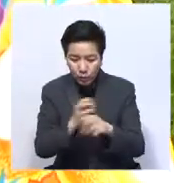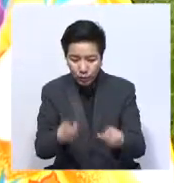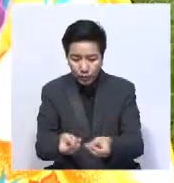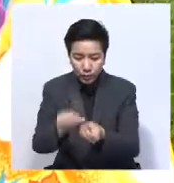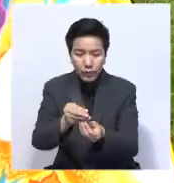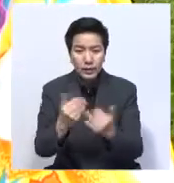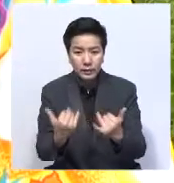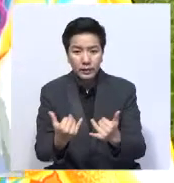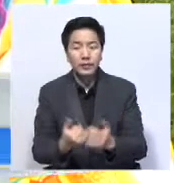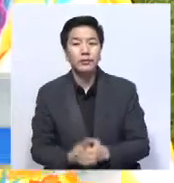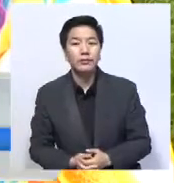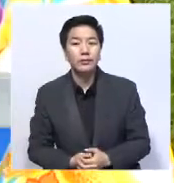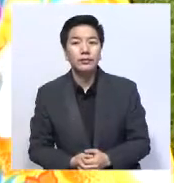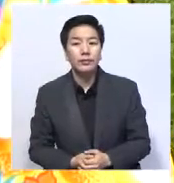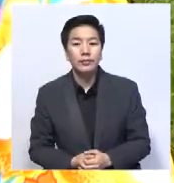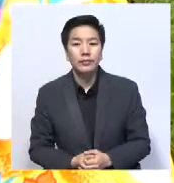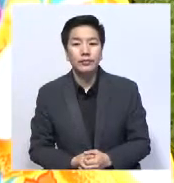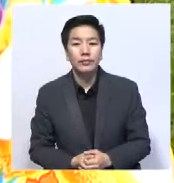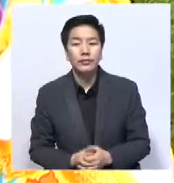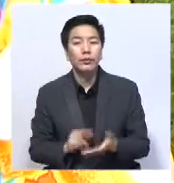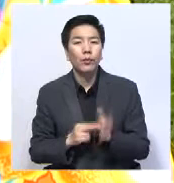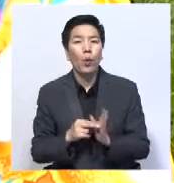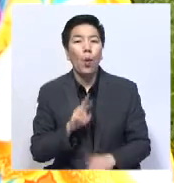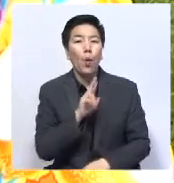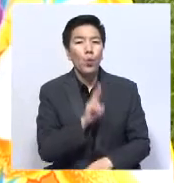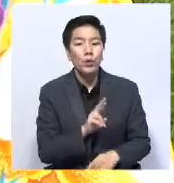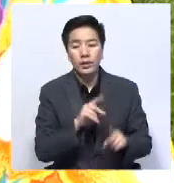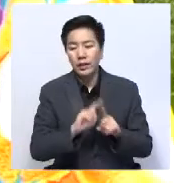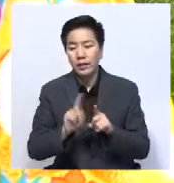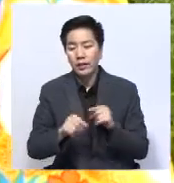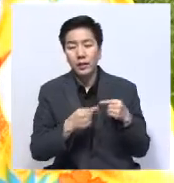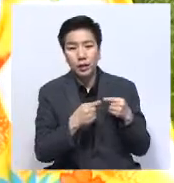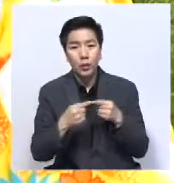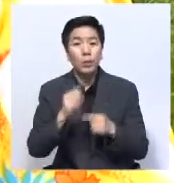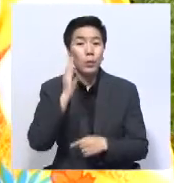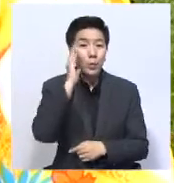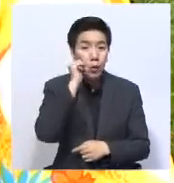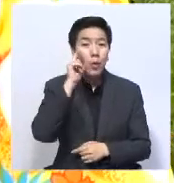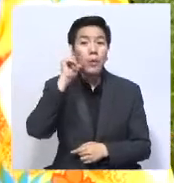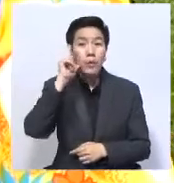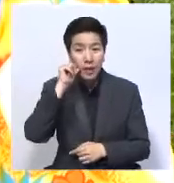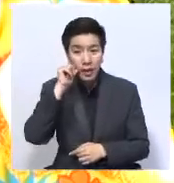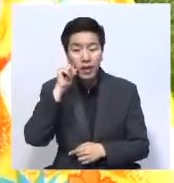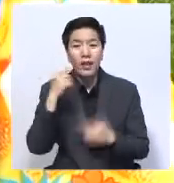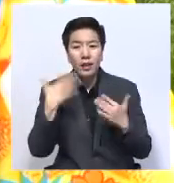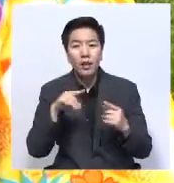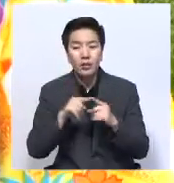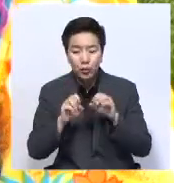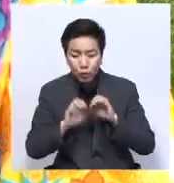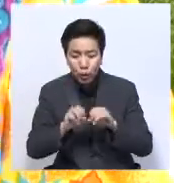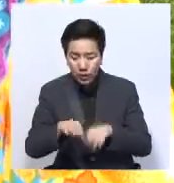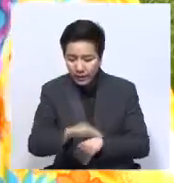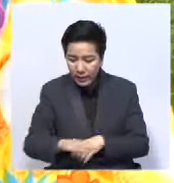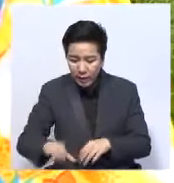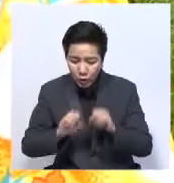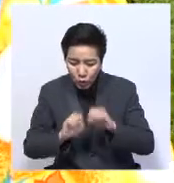านนี่มันเหมือนกับแบบมันเป็นรุ่นต่อรุ่นคือพ่อแม่คือเขาจะสอนลูกตั้งแต่คือเ